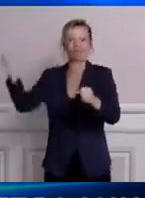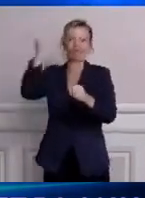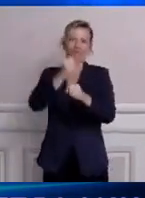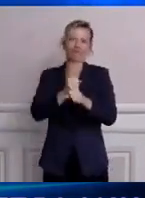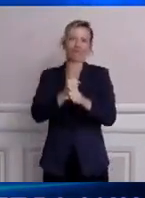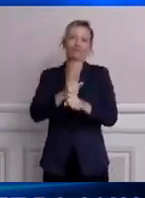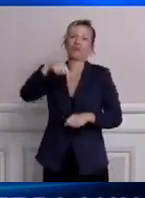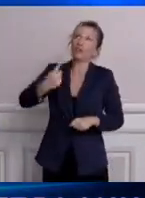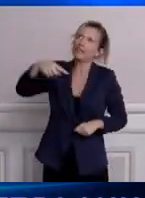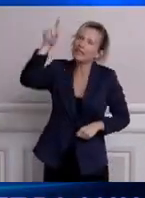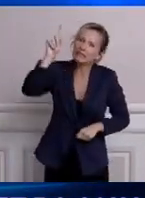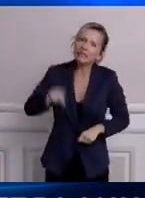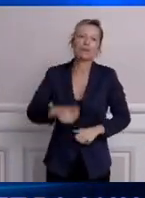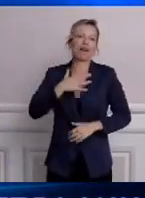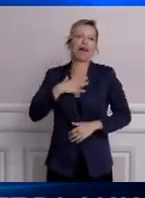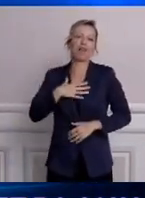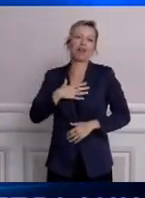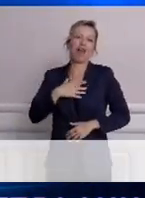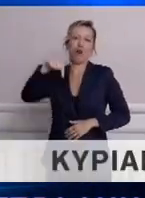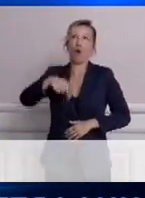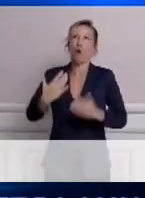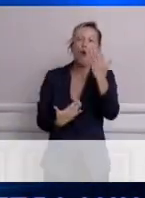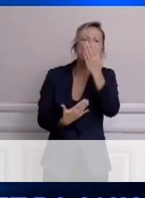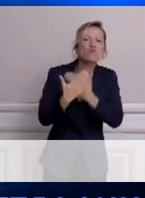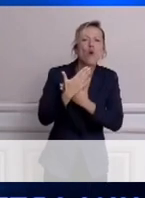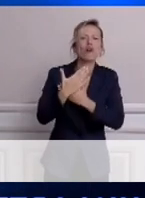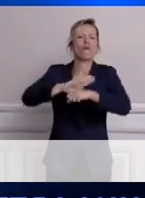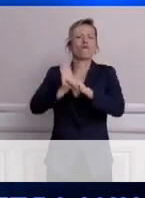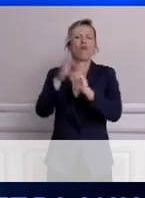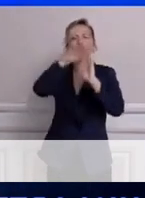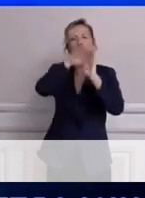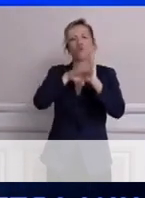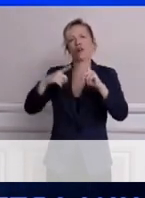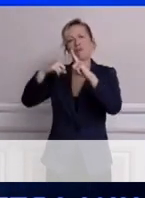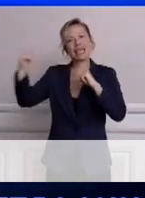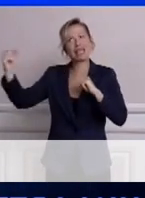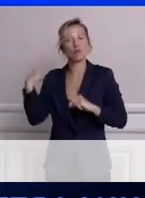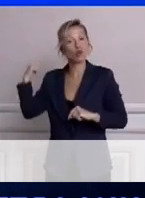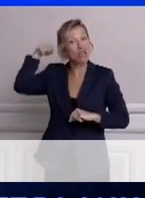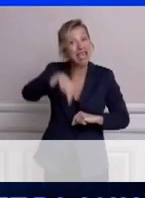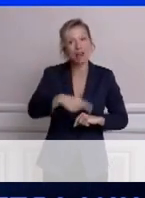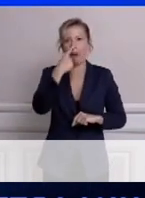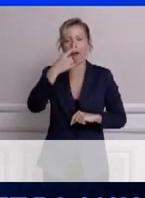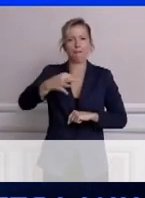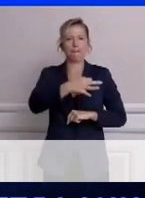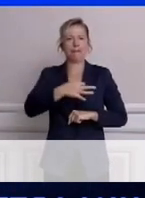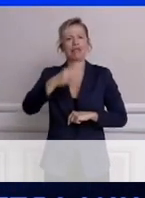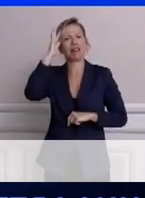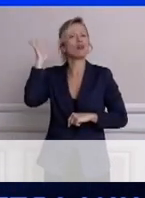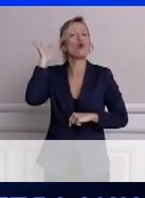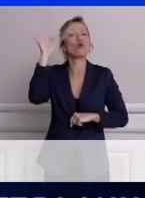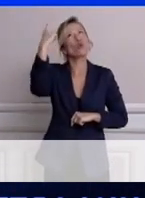ήθελα σήμερα να βρεθώ μαζί σας επιστρέφοντας από την Κύπρο για να μοιραστώ μαζί σας πολύ